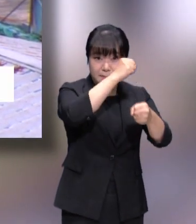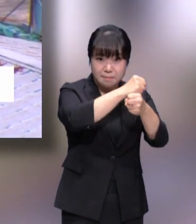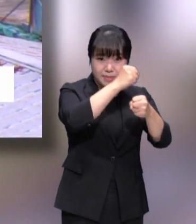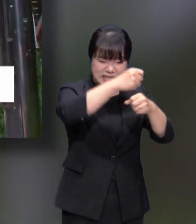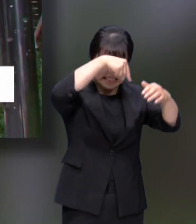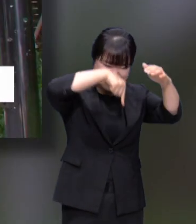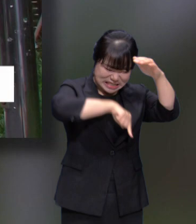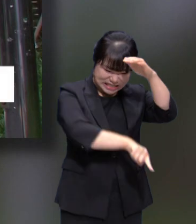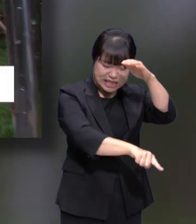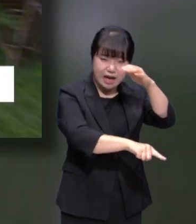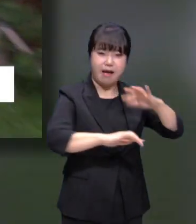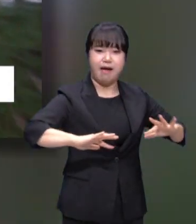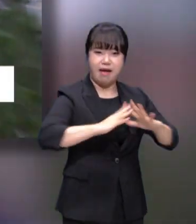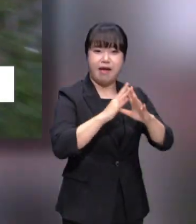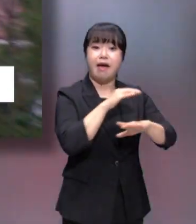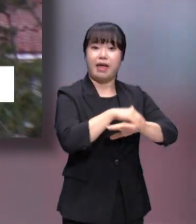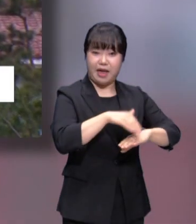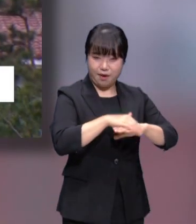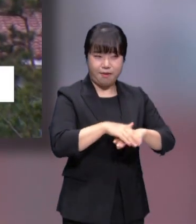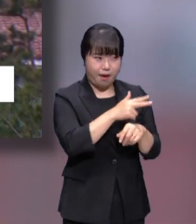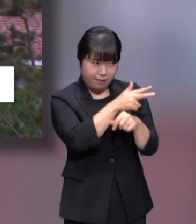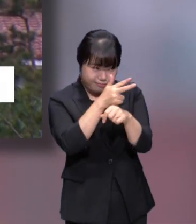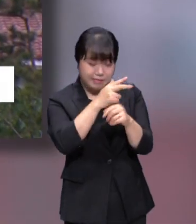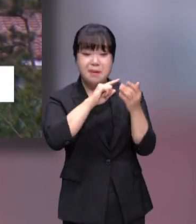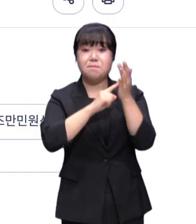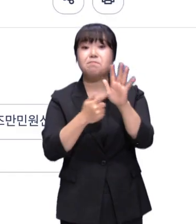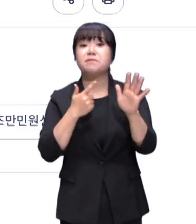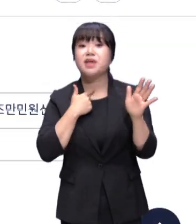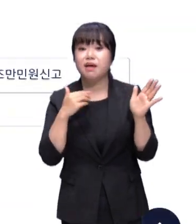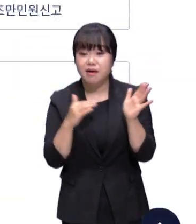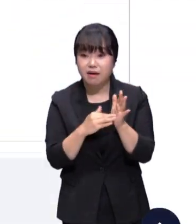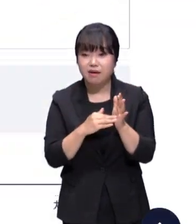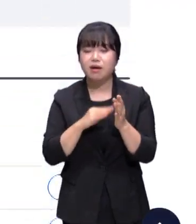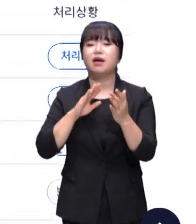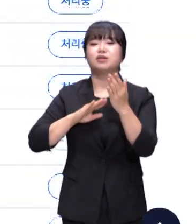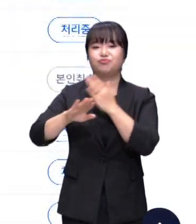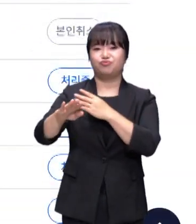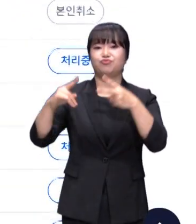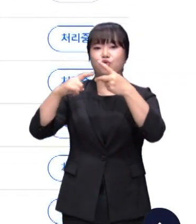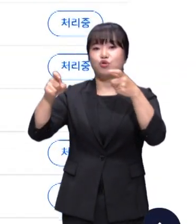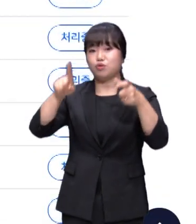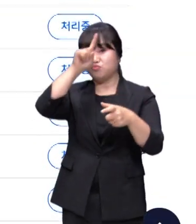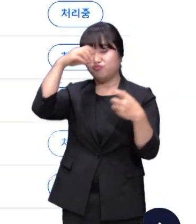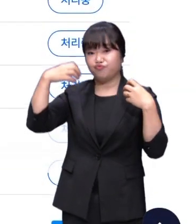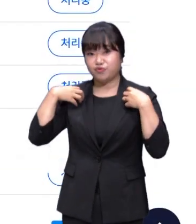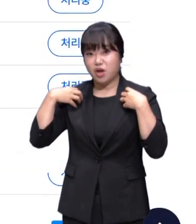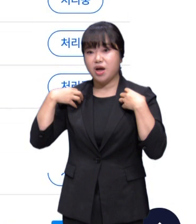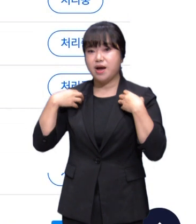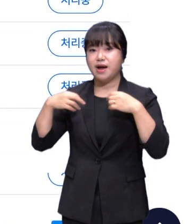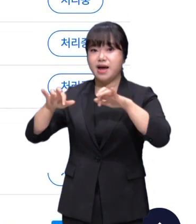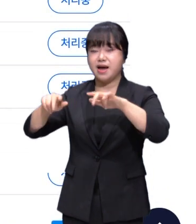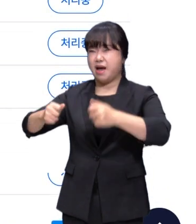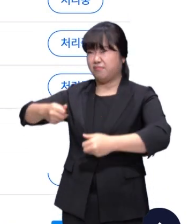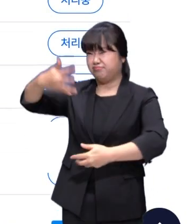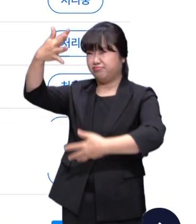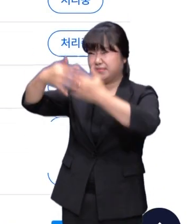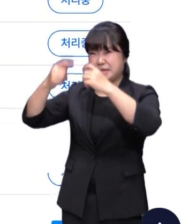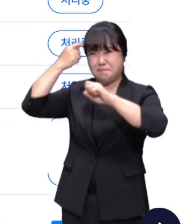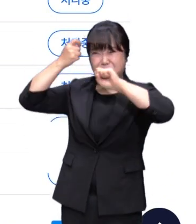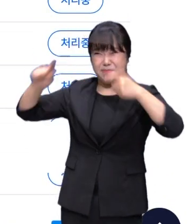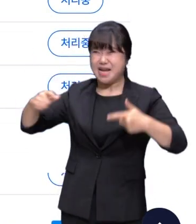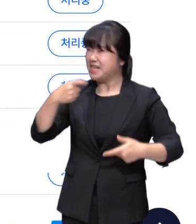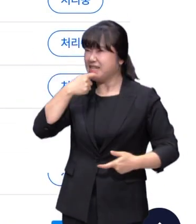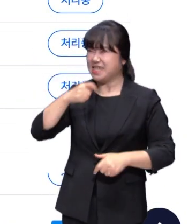사전협상을 완료했다는 BTV 단독 보도 이후 동대문구청 게시판에는 이를 반대한다는